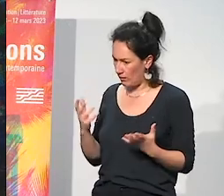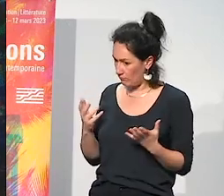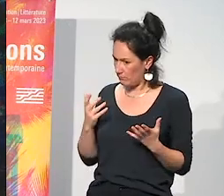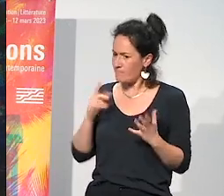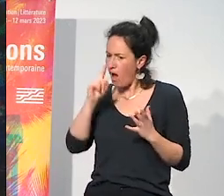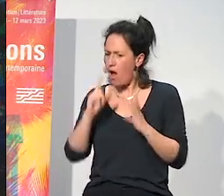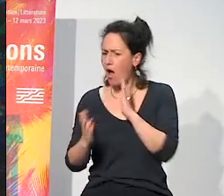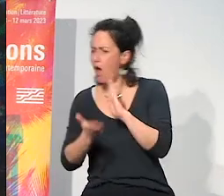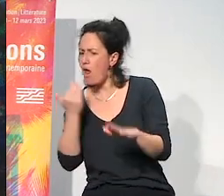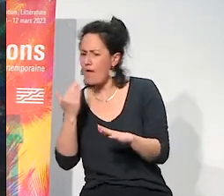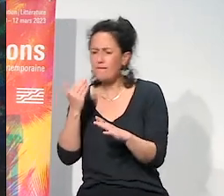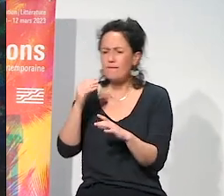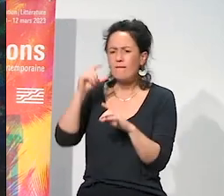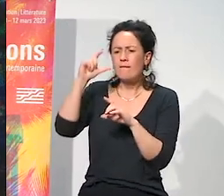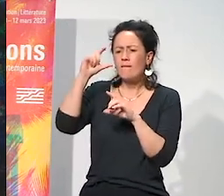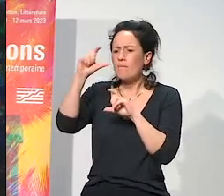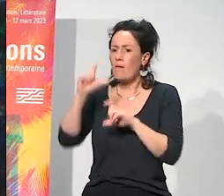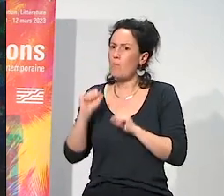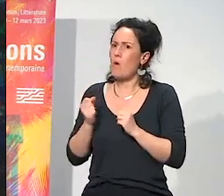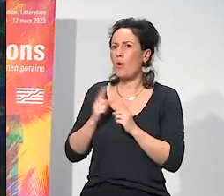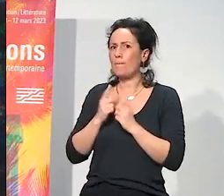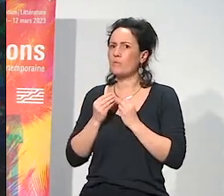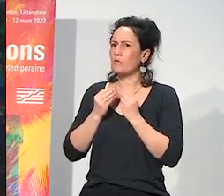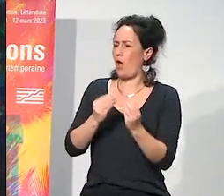les passages qui pourraient offenser le peuple allemand,